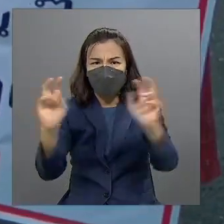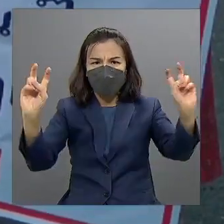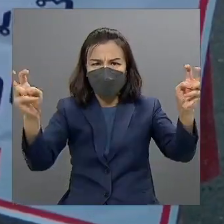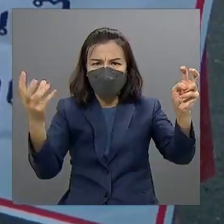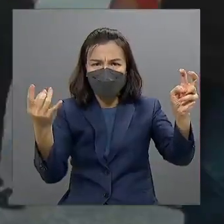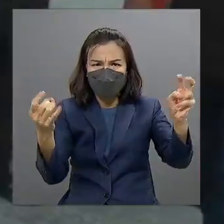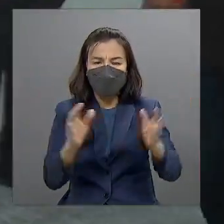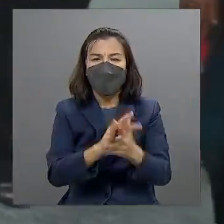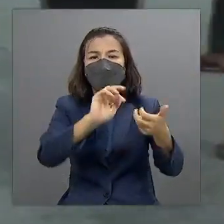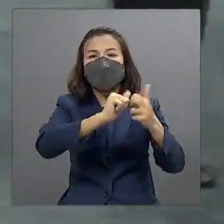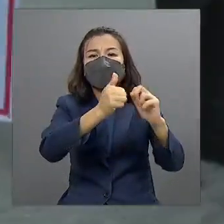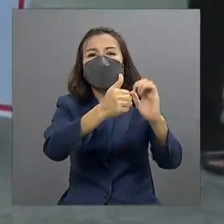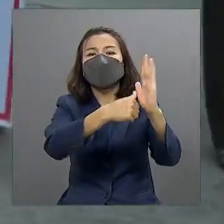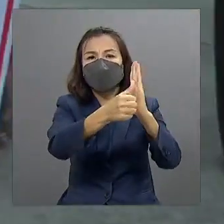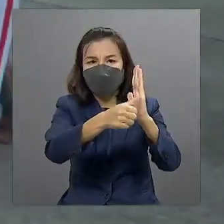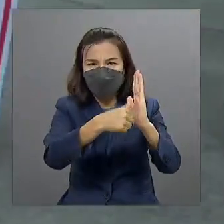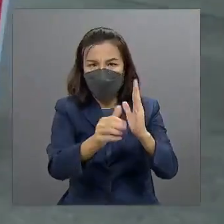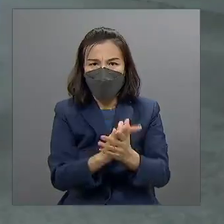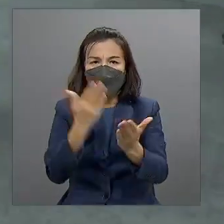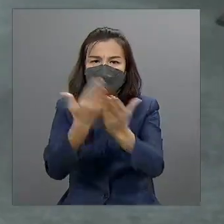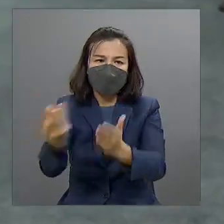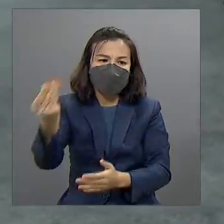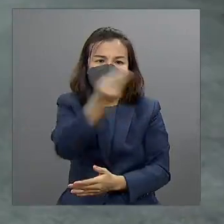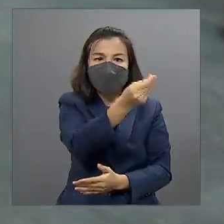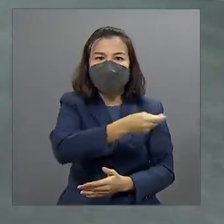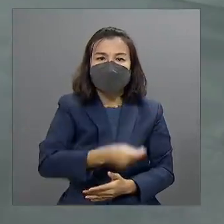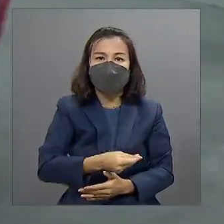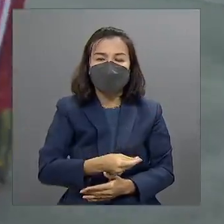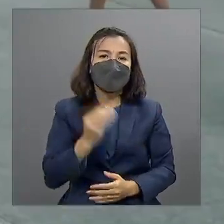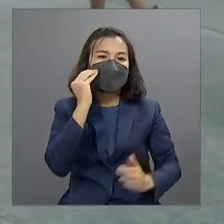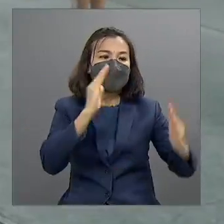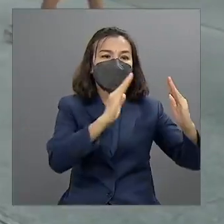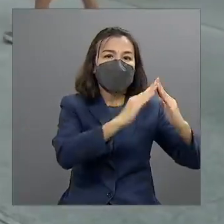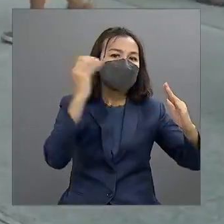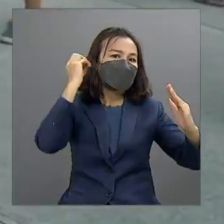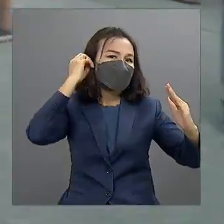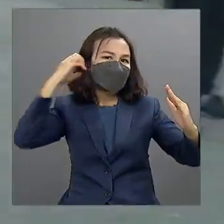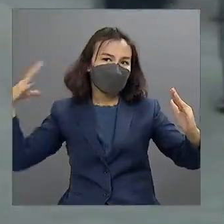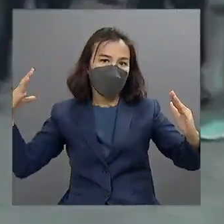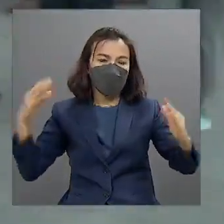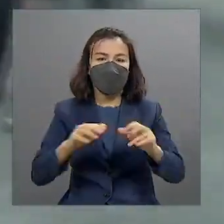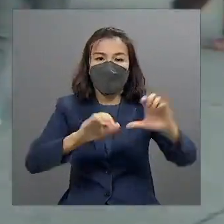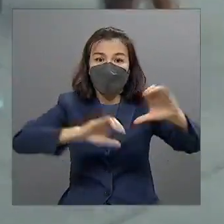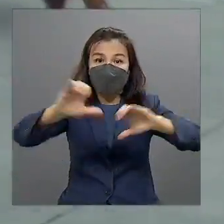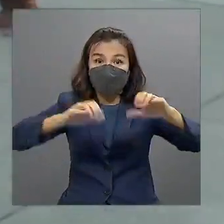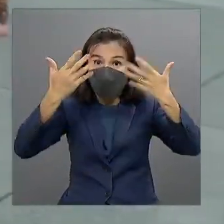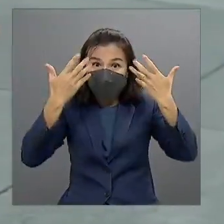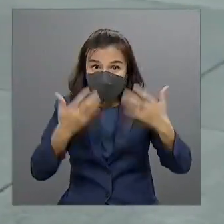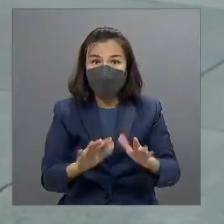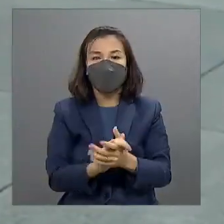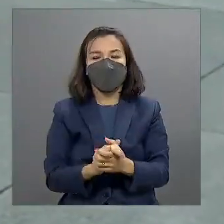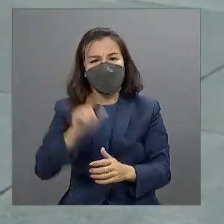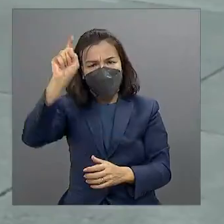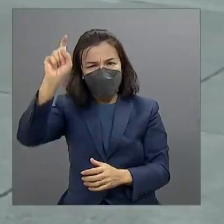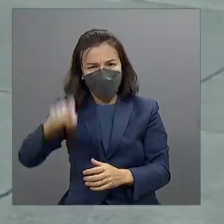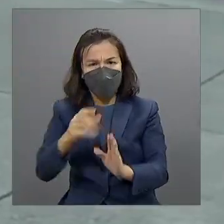การชดช่วยทางเซียงคือการอยอนการสังหมด จะต้อง Set ก่อนการ